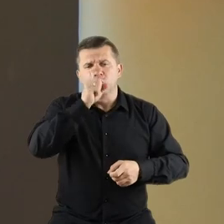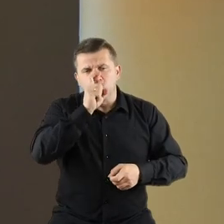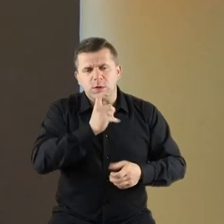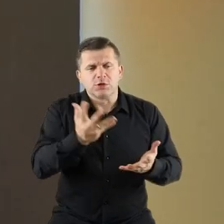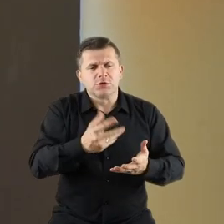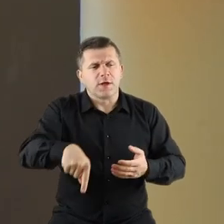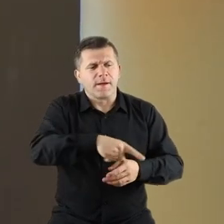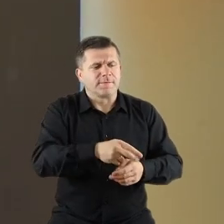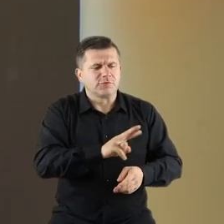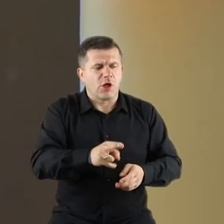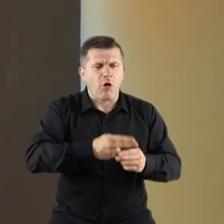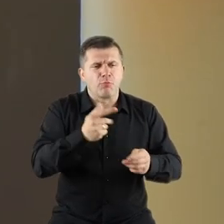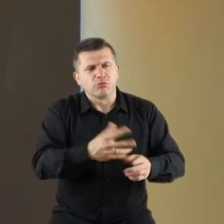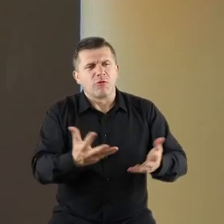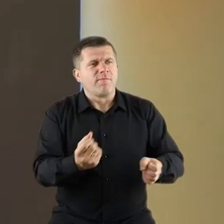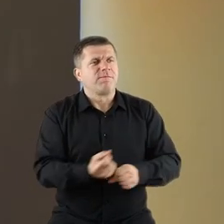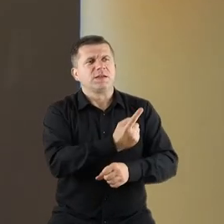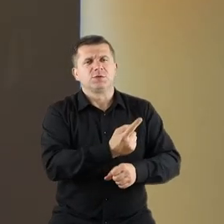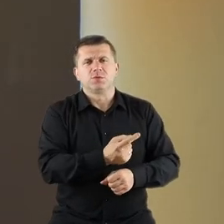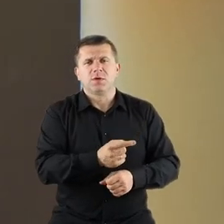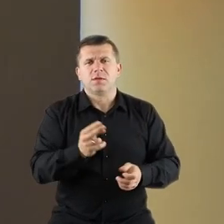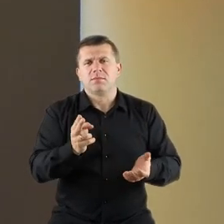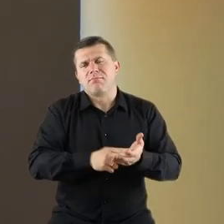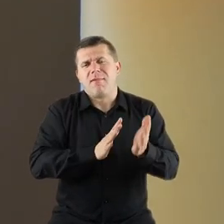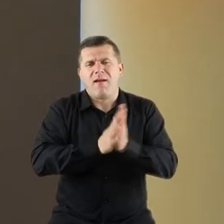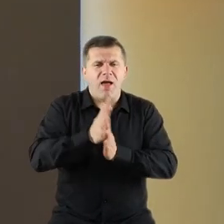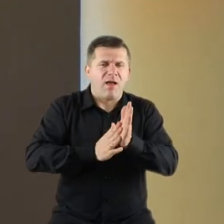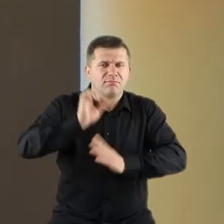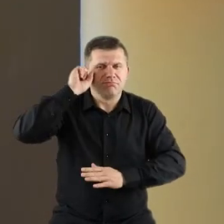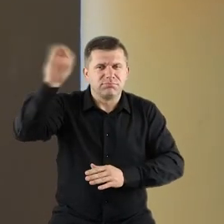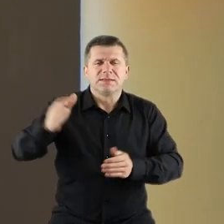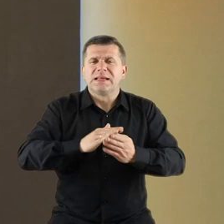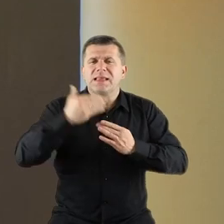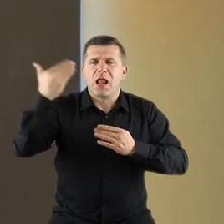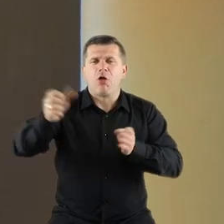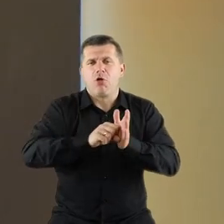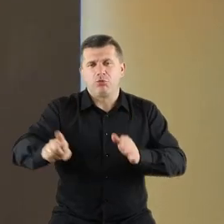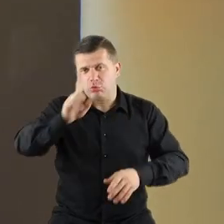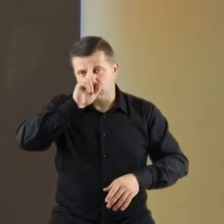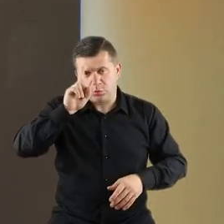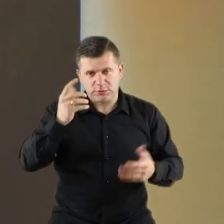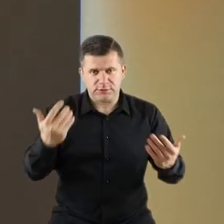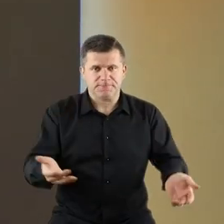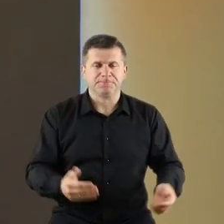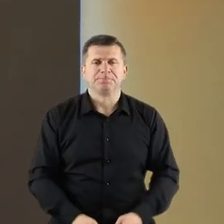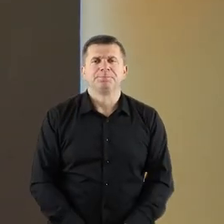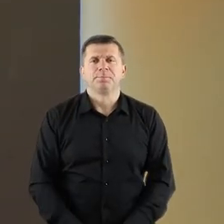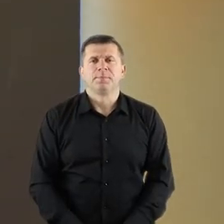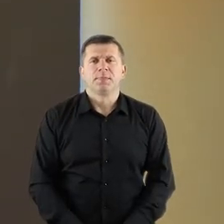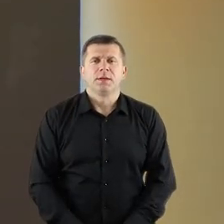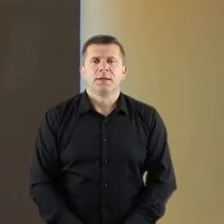wysłać to złe niech idzie na Boryna lasy żeby nie na ludzi ale to różnie może być